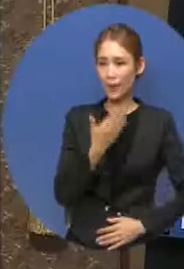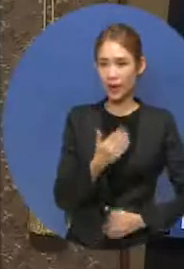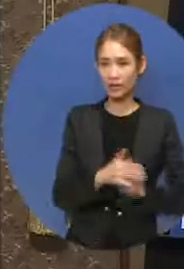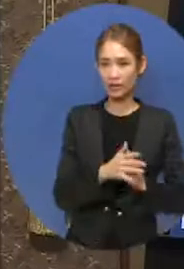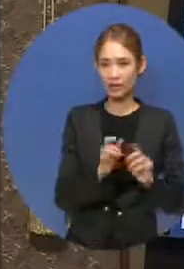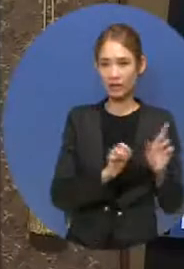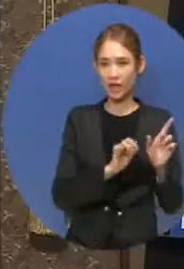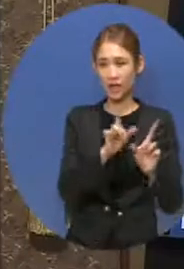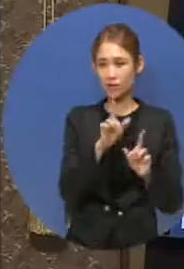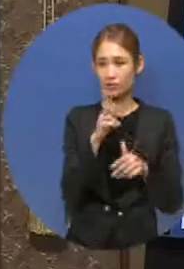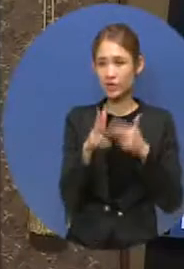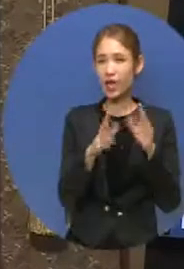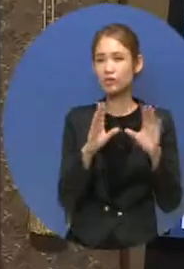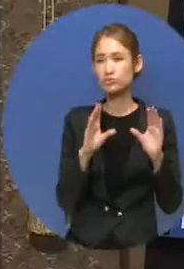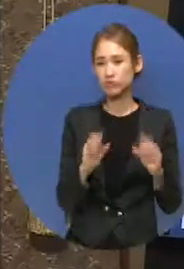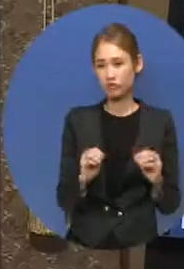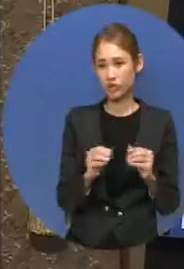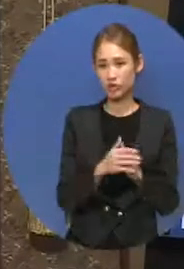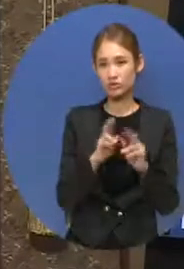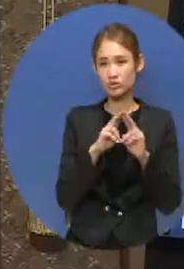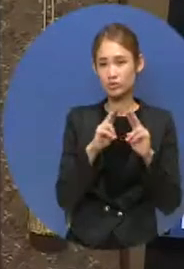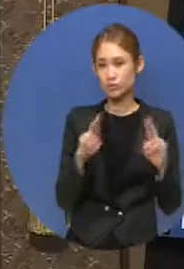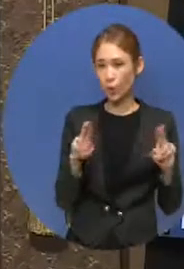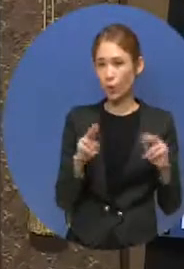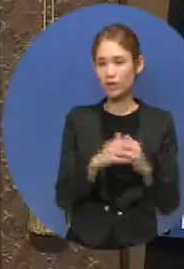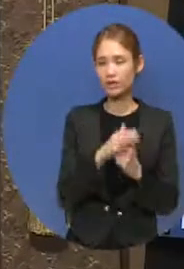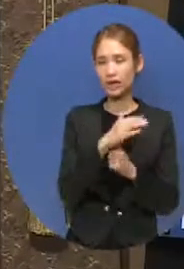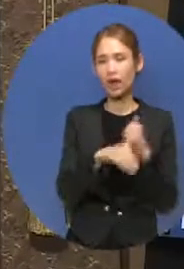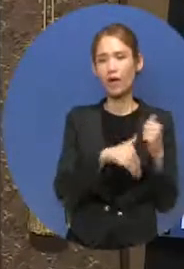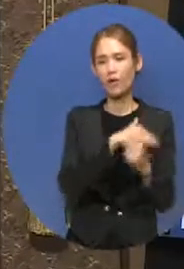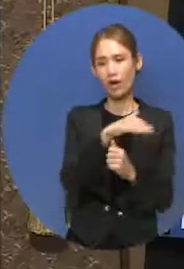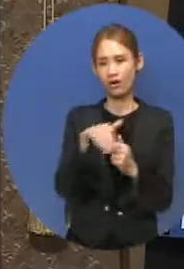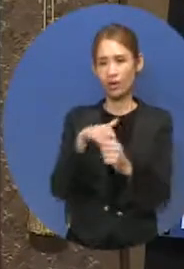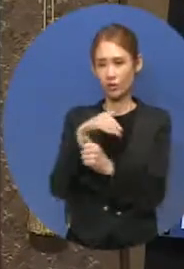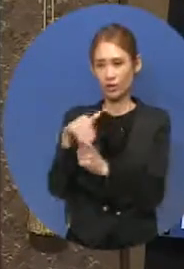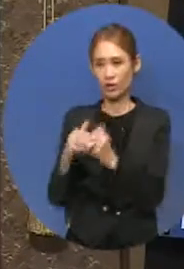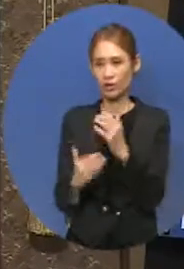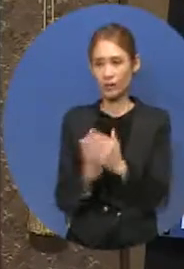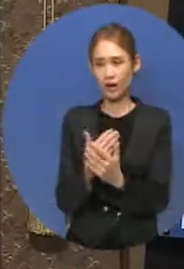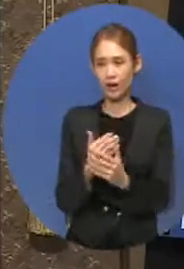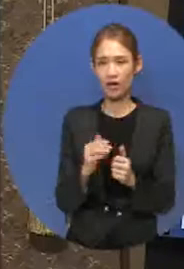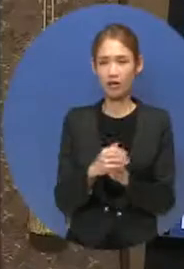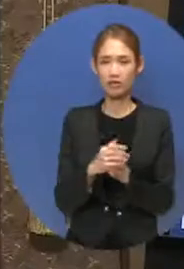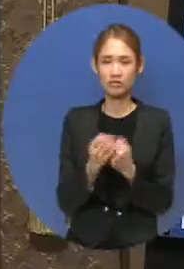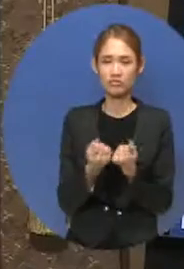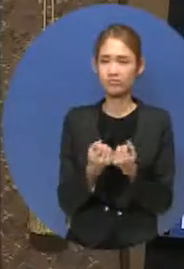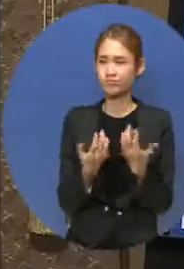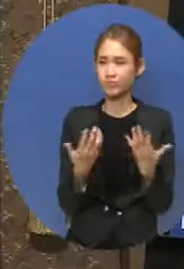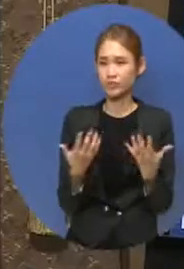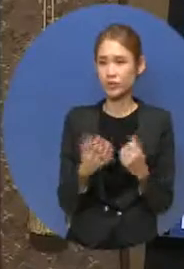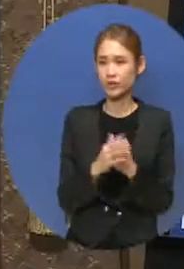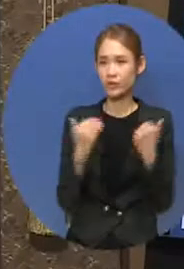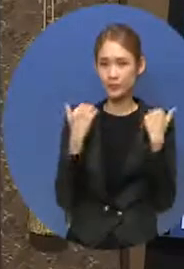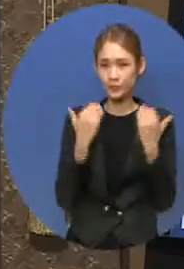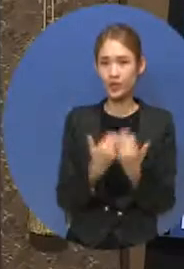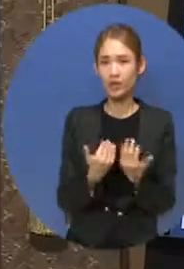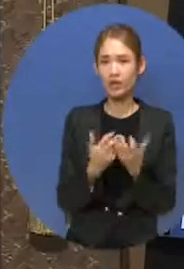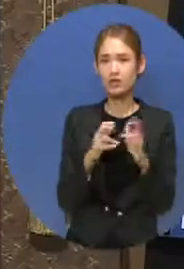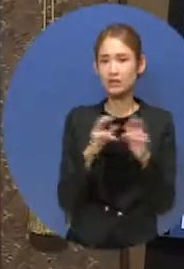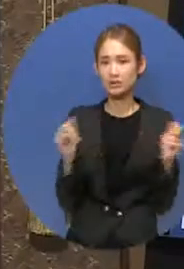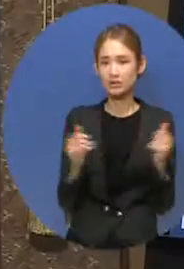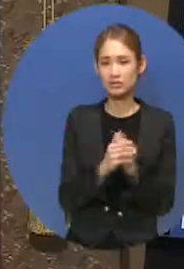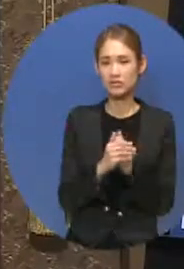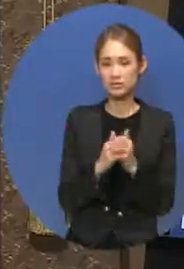사업들이 중단되었거나 취소되어지는 상황이 발생될 수밖에 없었죠. 그러다 보니까 발자장의 당사자분들은